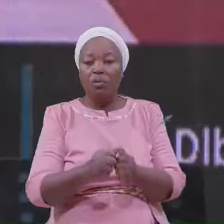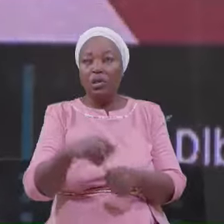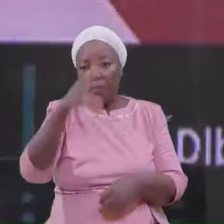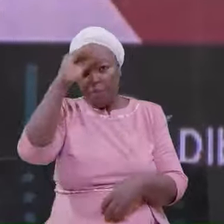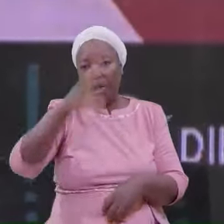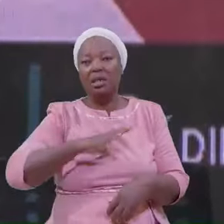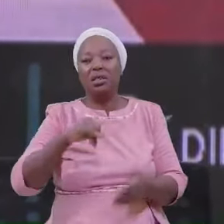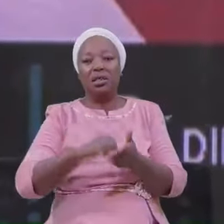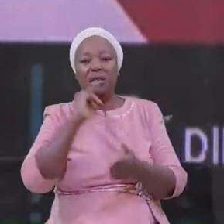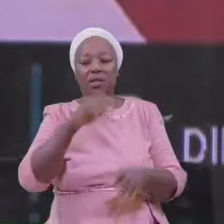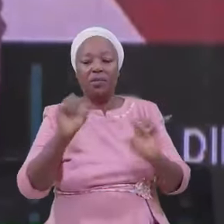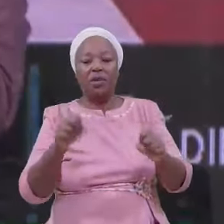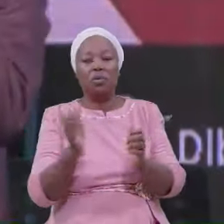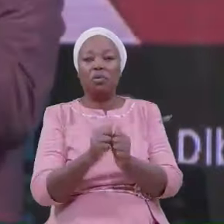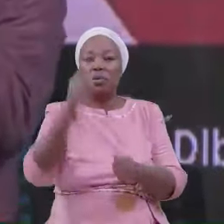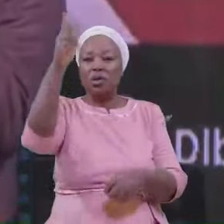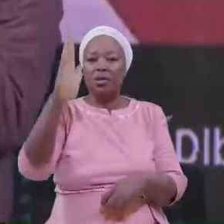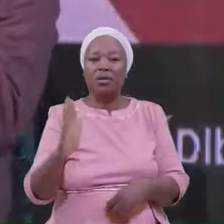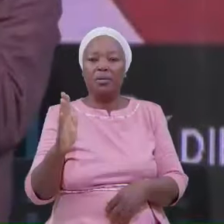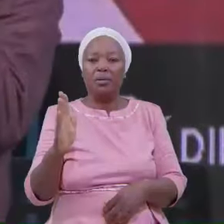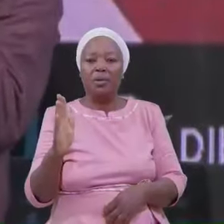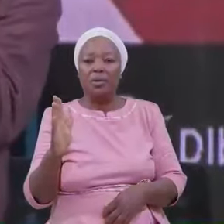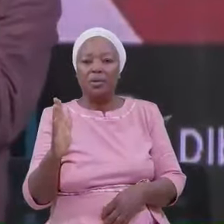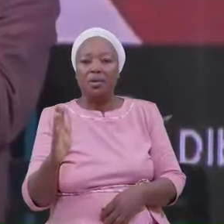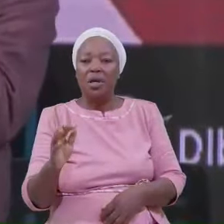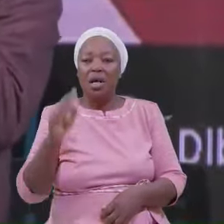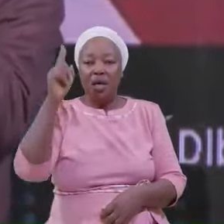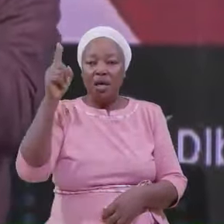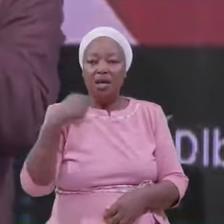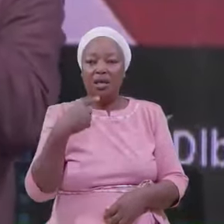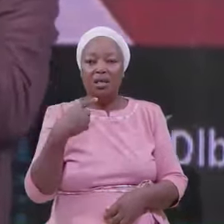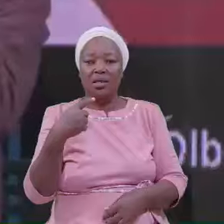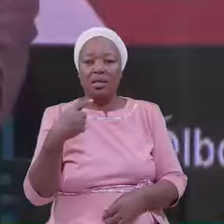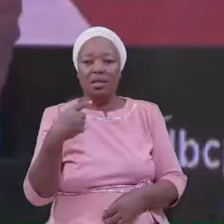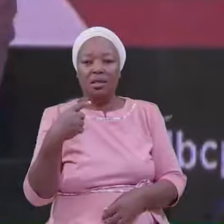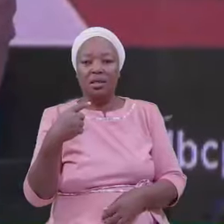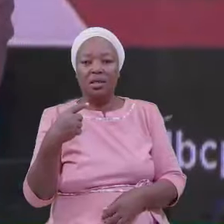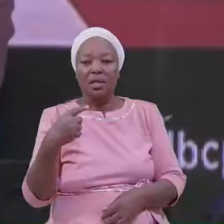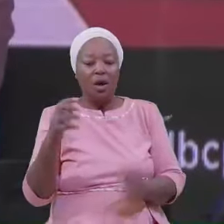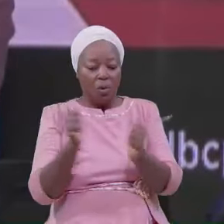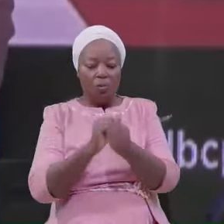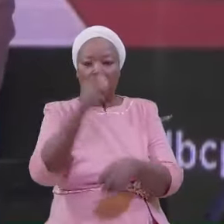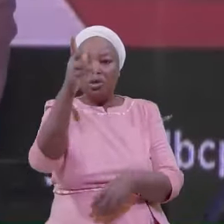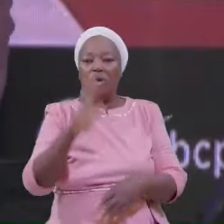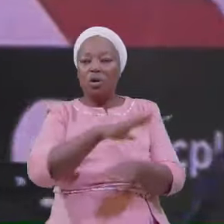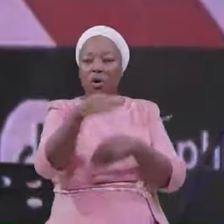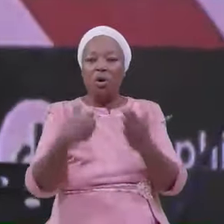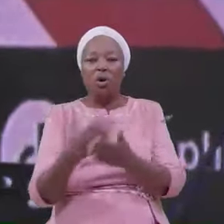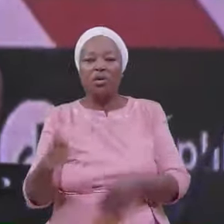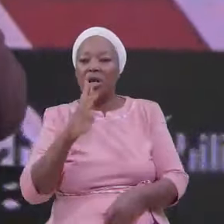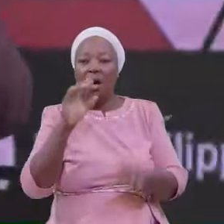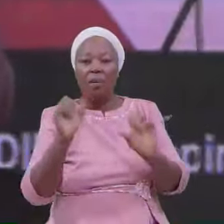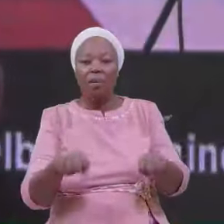nagsasabi, imposible ito sa mga tao, subalit sa Diyos, lahat God, ay posible. All things are possible. Sa Diyos, lahat